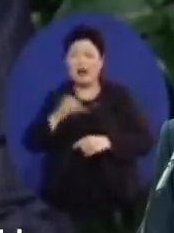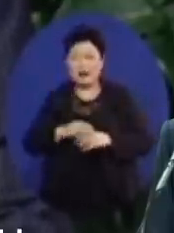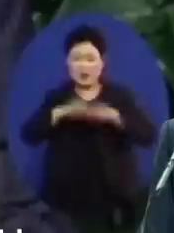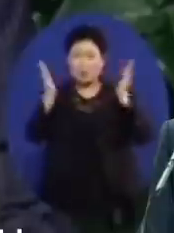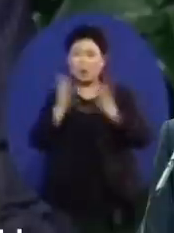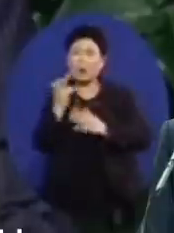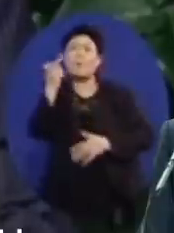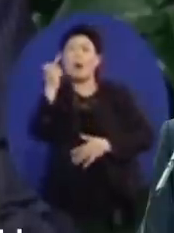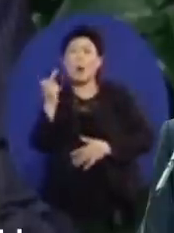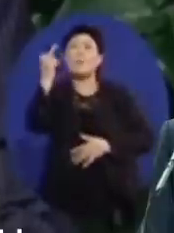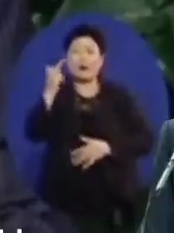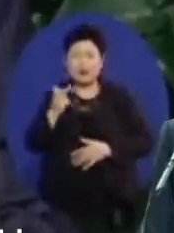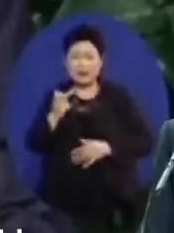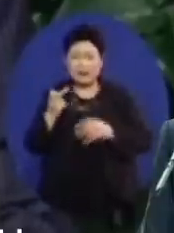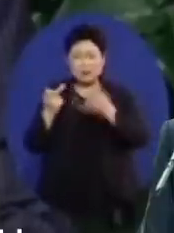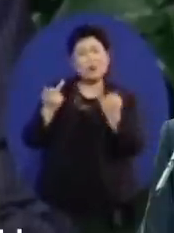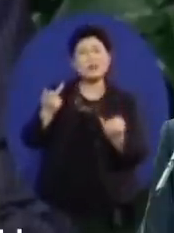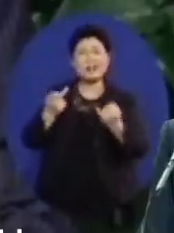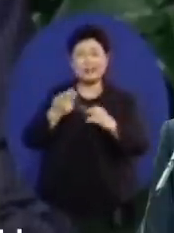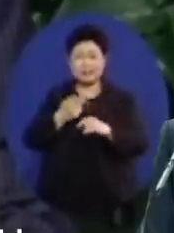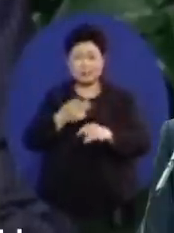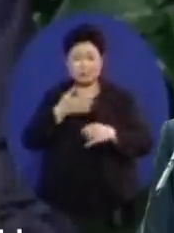오빠, 누이 동생 아닙니까?